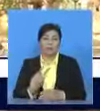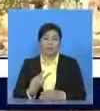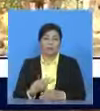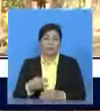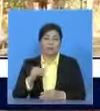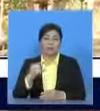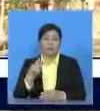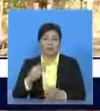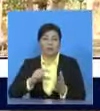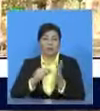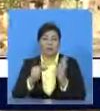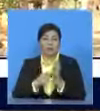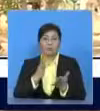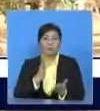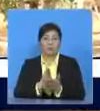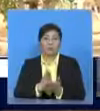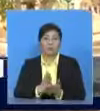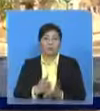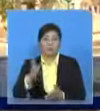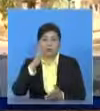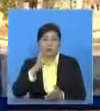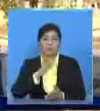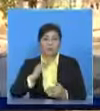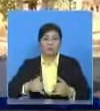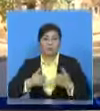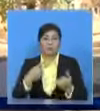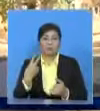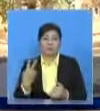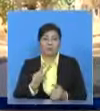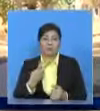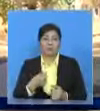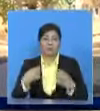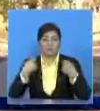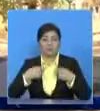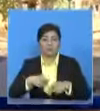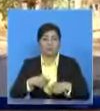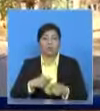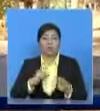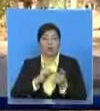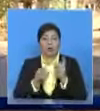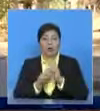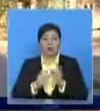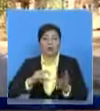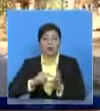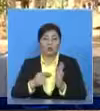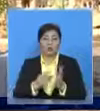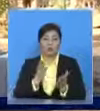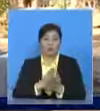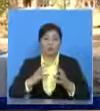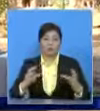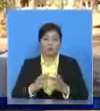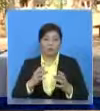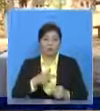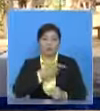душ бөлмесі бар. Ұлдар және қыз балаларға арналған екі киім ауыстыратын бөлмесі бар. Және қоймасы